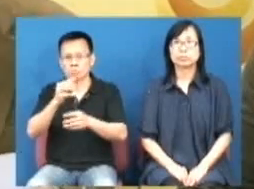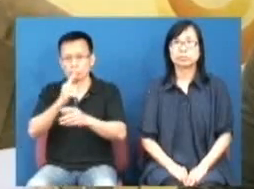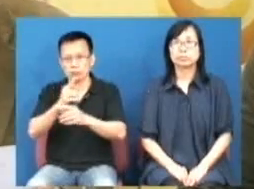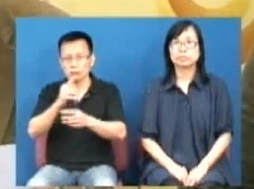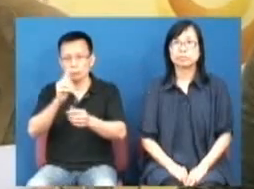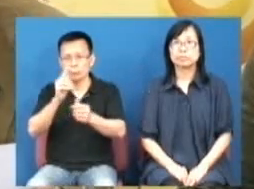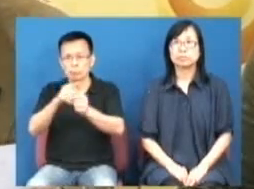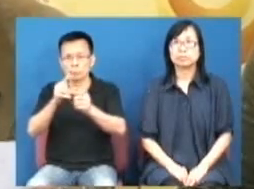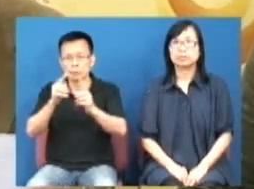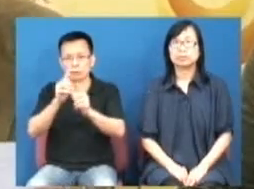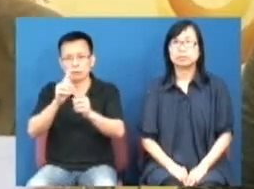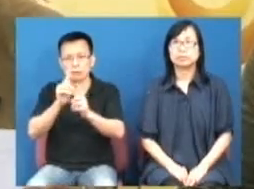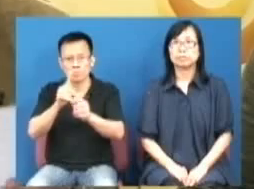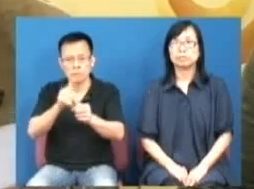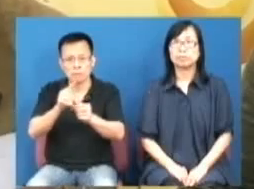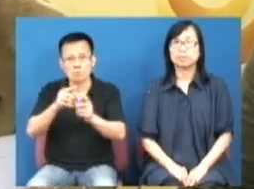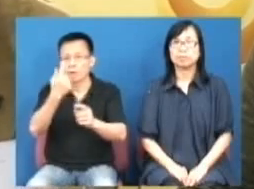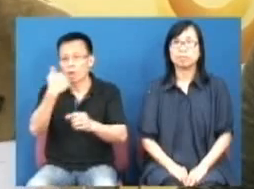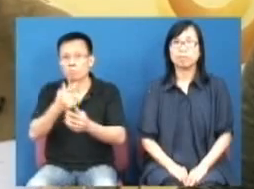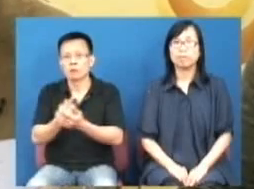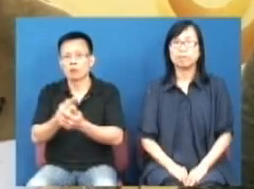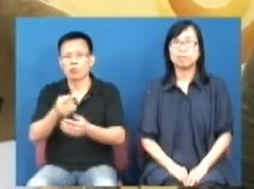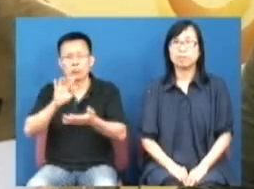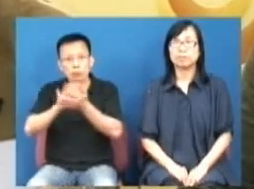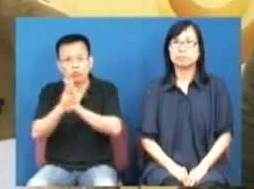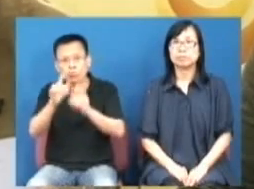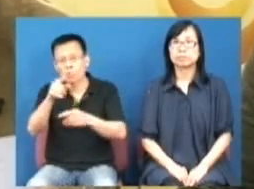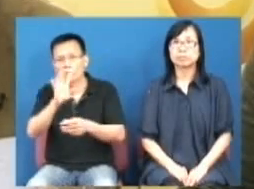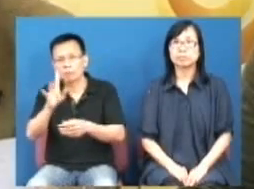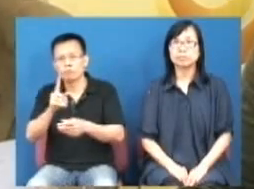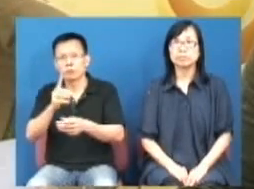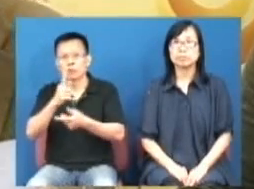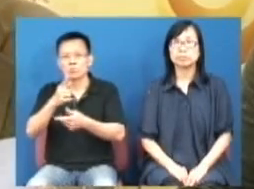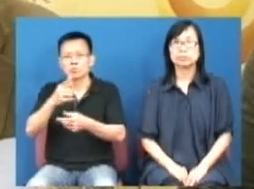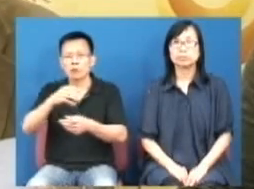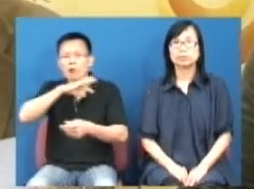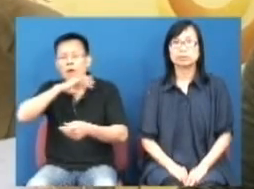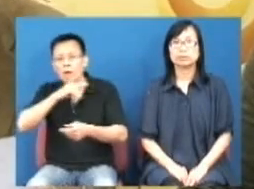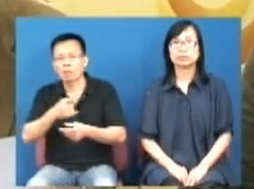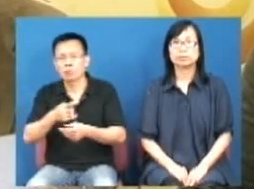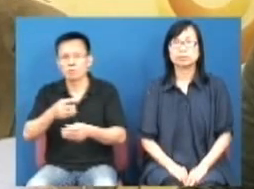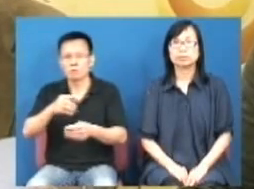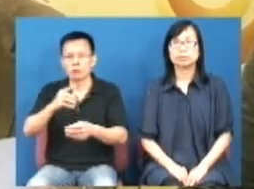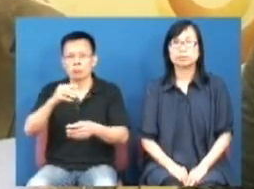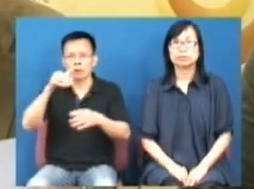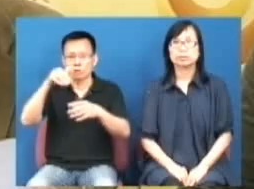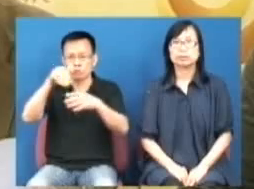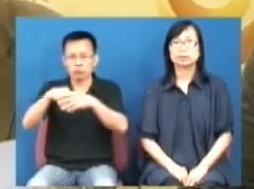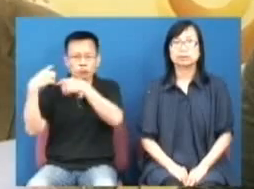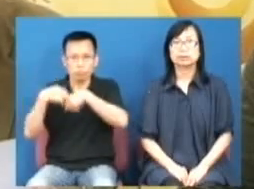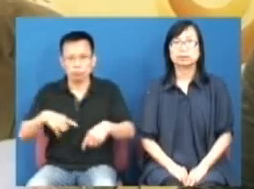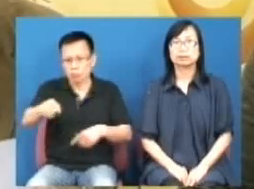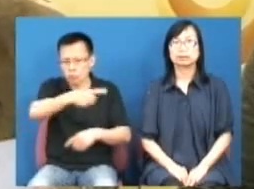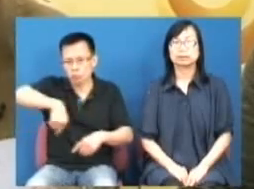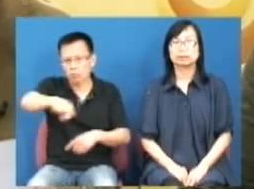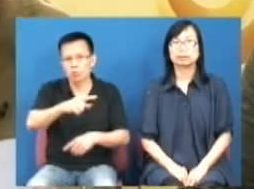喂我約了他、啊、他又不睬我又不是這樣，他現在最重要針對就是在每一個選區裡面對各個